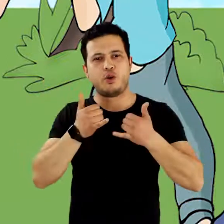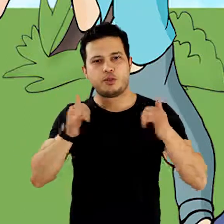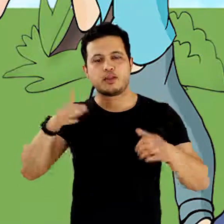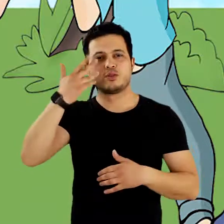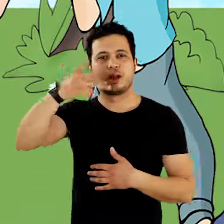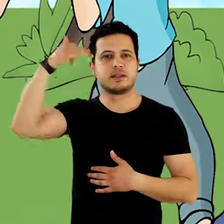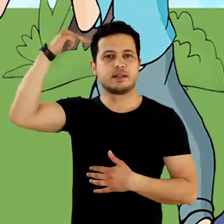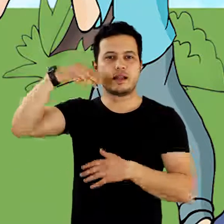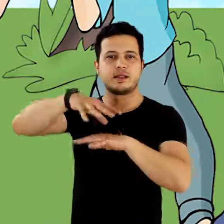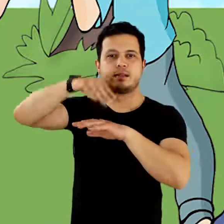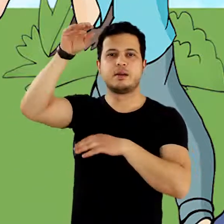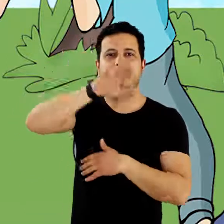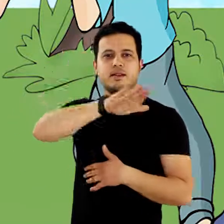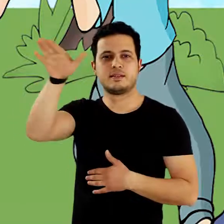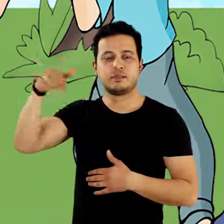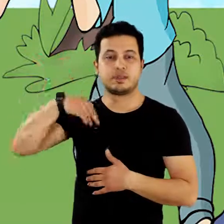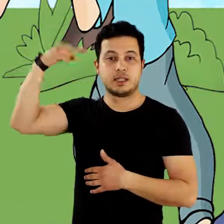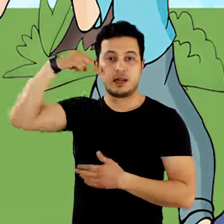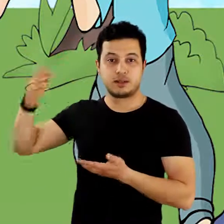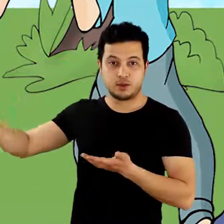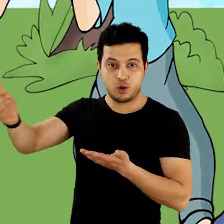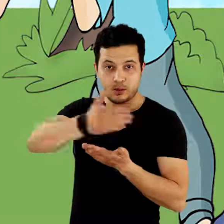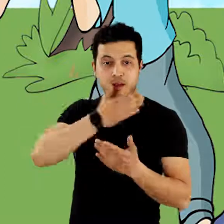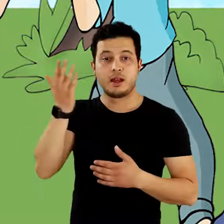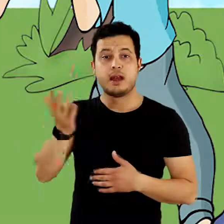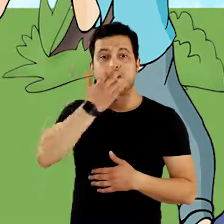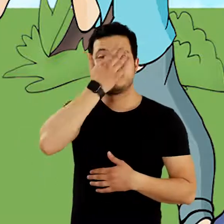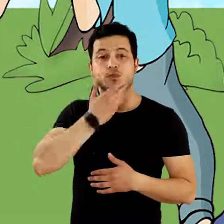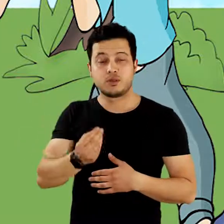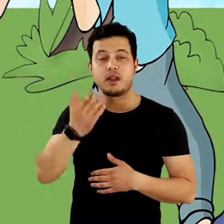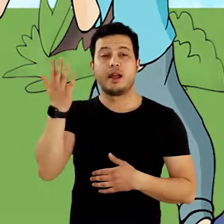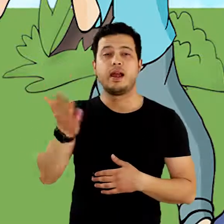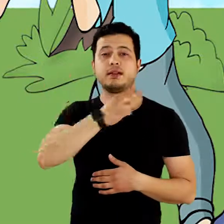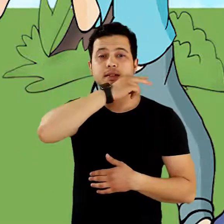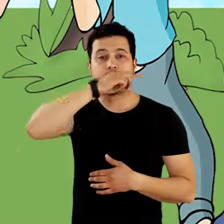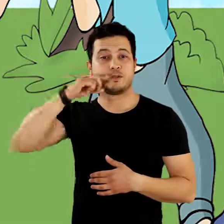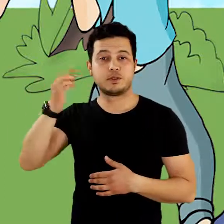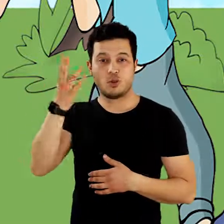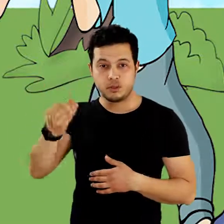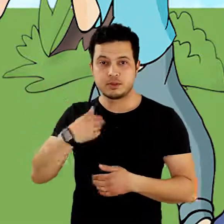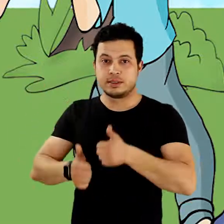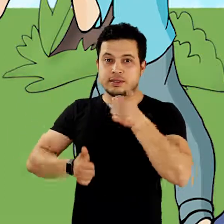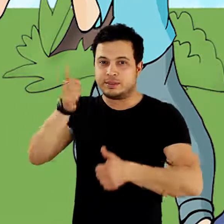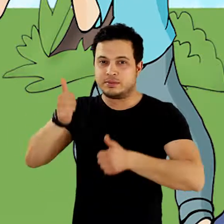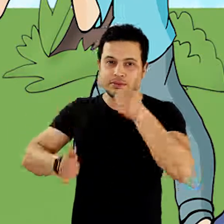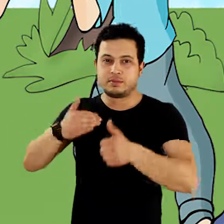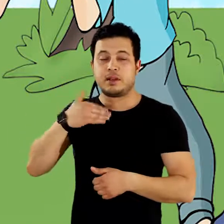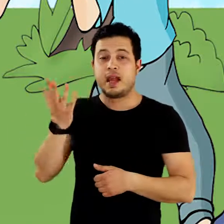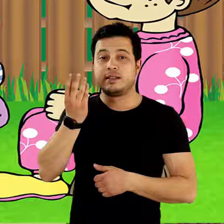tepelerinde kiraz toplarken en büyük, en kırmızı olanı ben toplarım diye birbiriyle